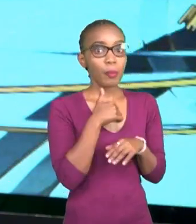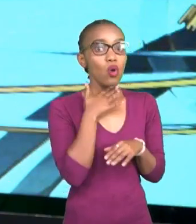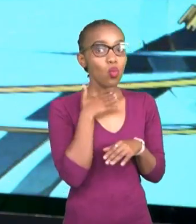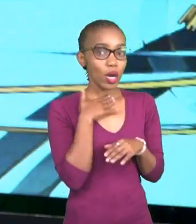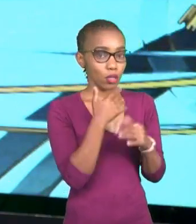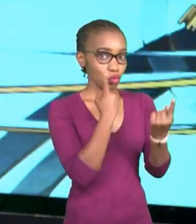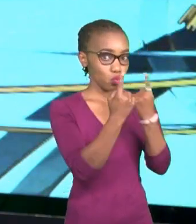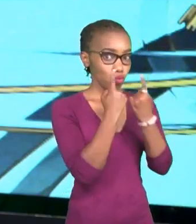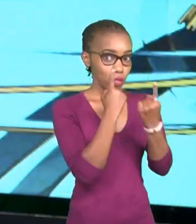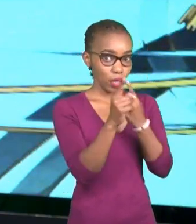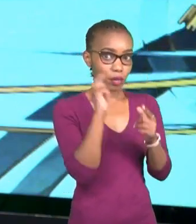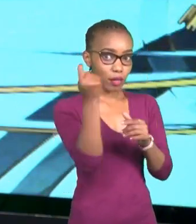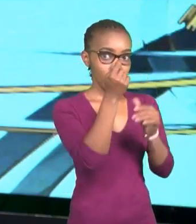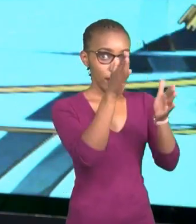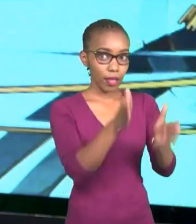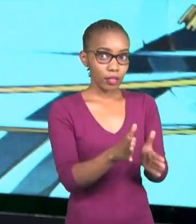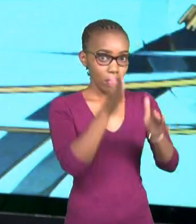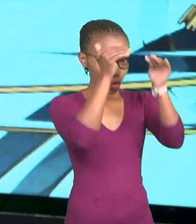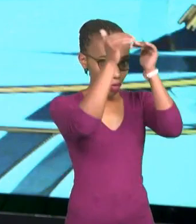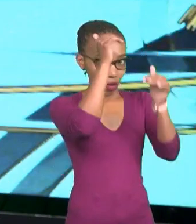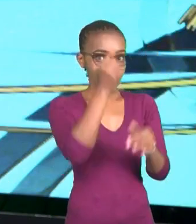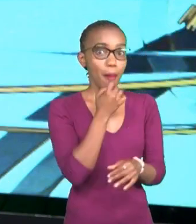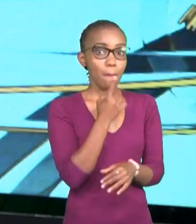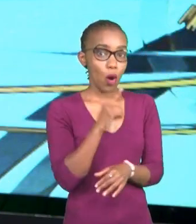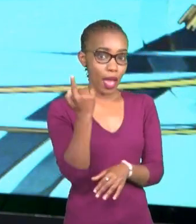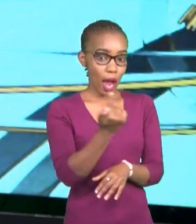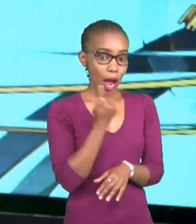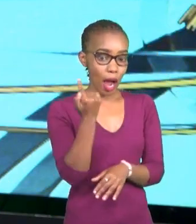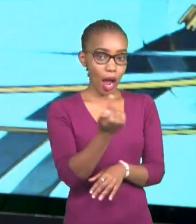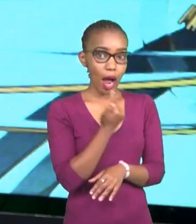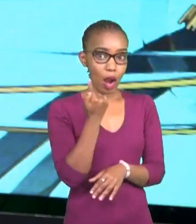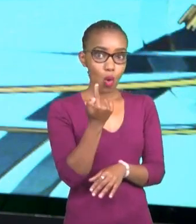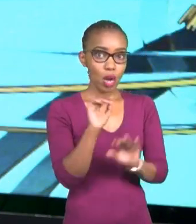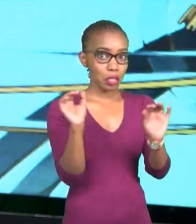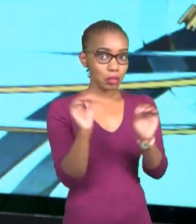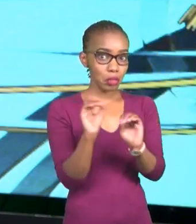sasa hivi wananisikiza ya kwamba sio chuo kikuu cha Moi peke yake wanafunzi wameathirika na